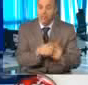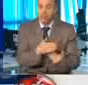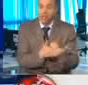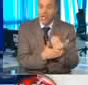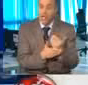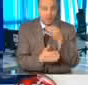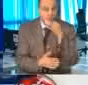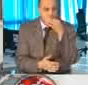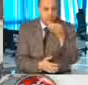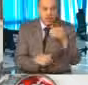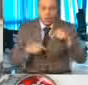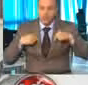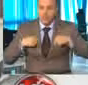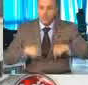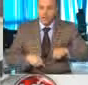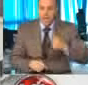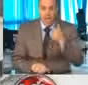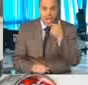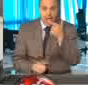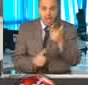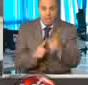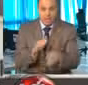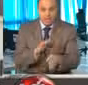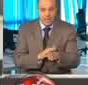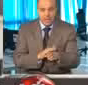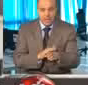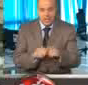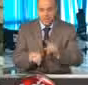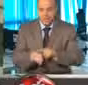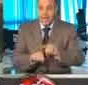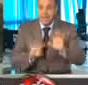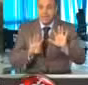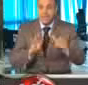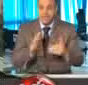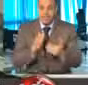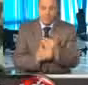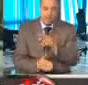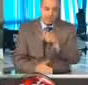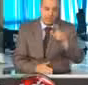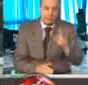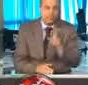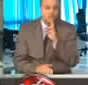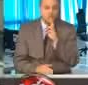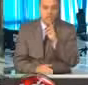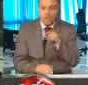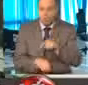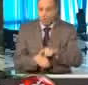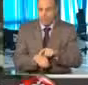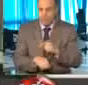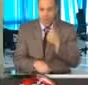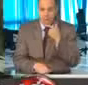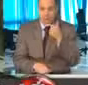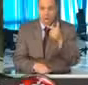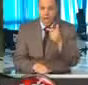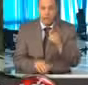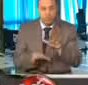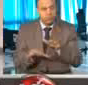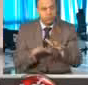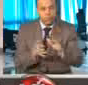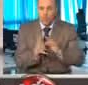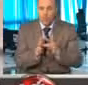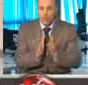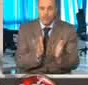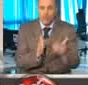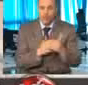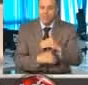الذي أعلنته الحكومة، وذلك انطلاقا من الساعة 9 صباحا إلى حدود منتصف النهار. ويشمل هذا الإجراء كلا من